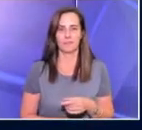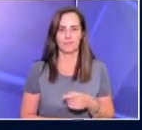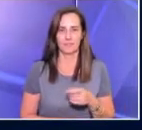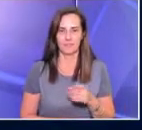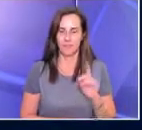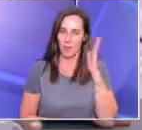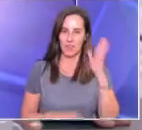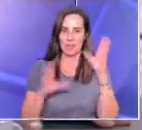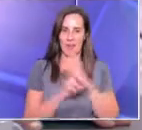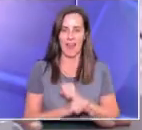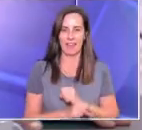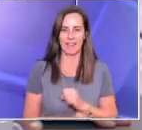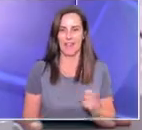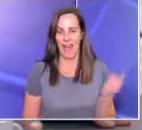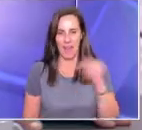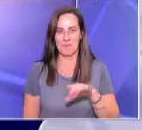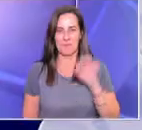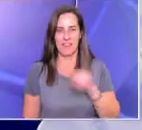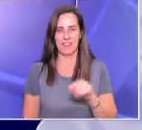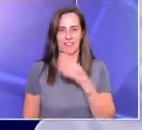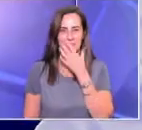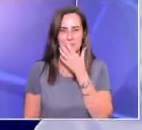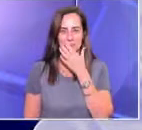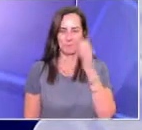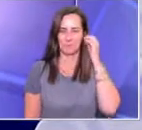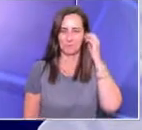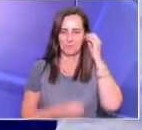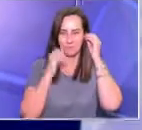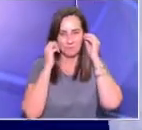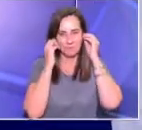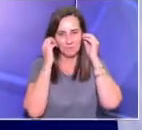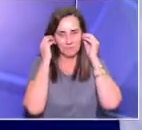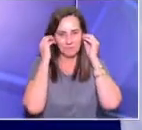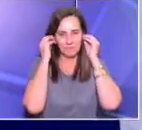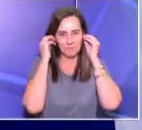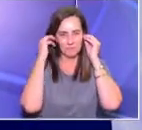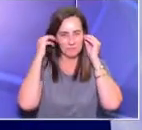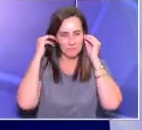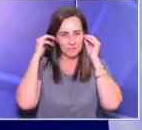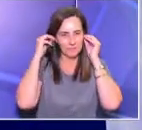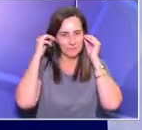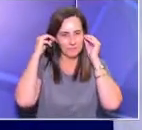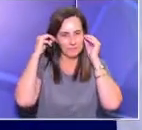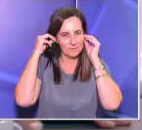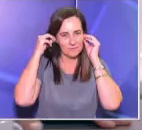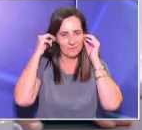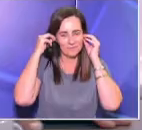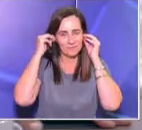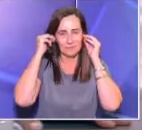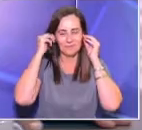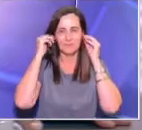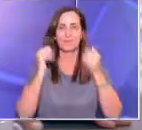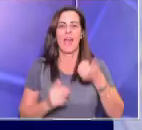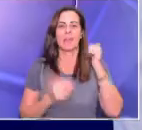בהבטחה? לא ישנתי כל הלילה. אתה בא אם אתה נבחר. הייתי מת להגיד לא, לא, ואני רוצה לדחות ולבטל. אין סיכוי. אתה בא אם אתה נבחר. אני אומר לך,